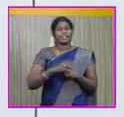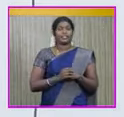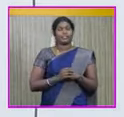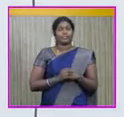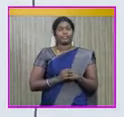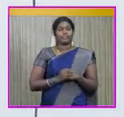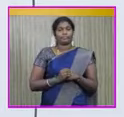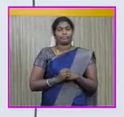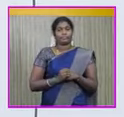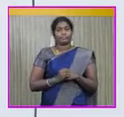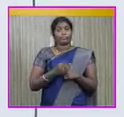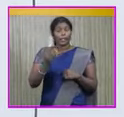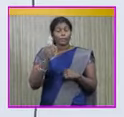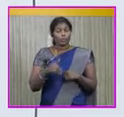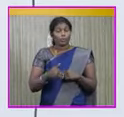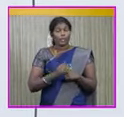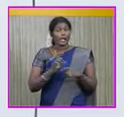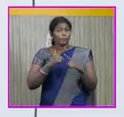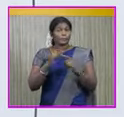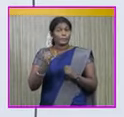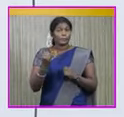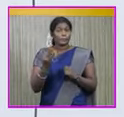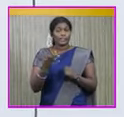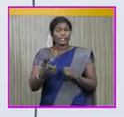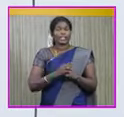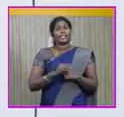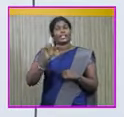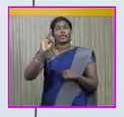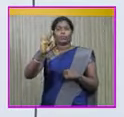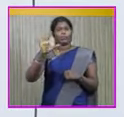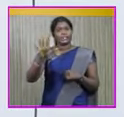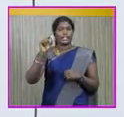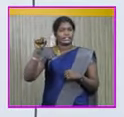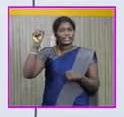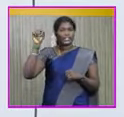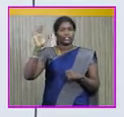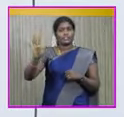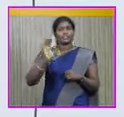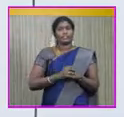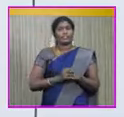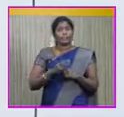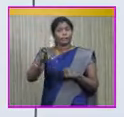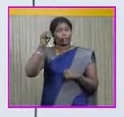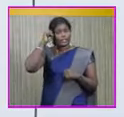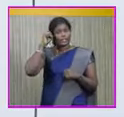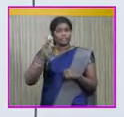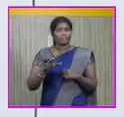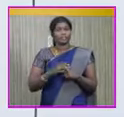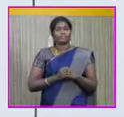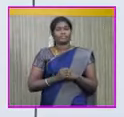20. அப்போது எக்ஸ் டிகிரியோட மதிப்பு 35 டிகிரி அப்படின்னு நம்ம